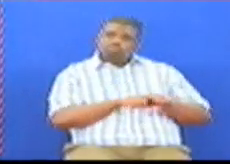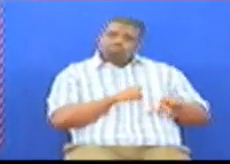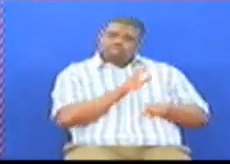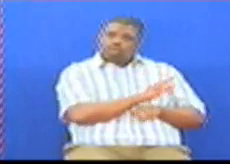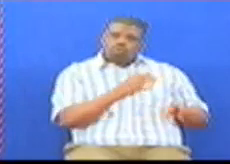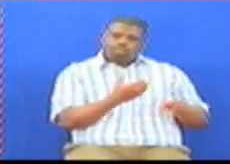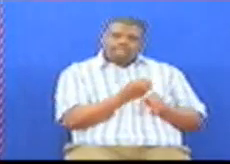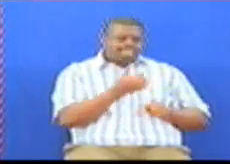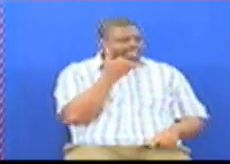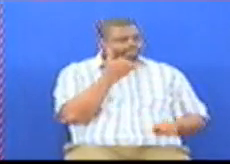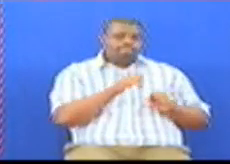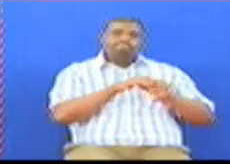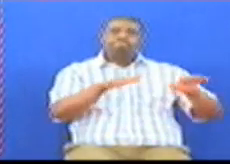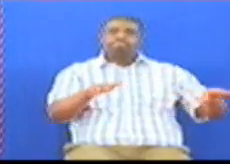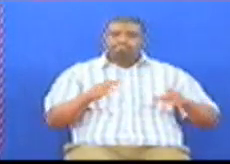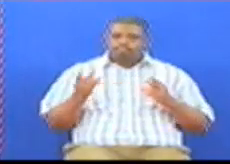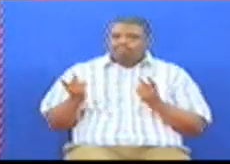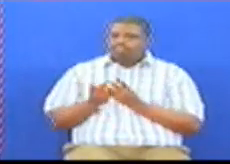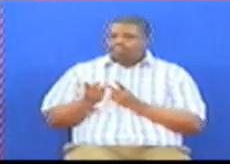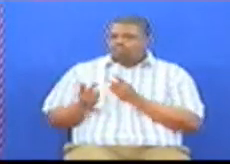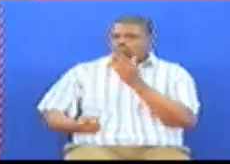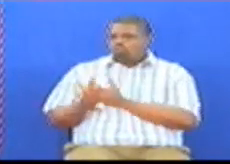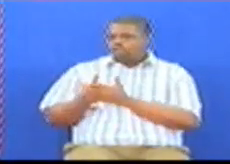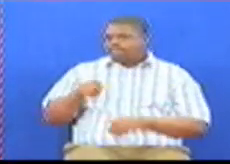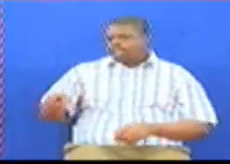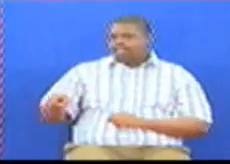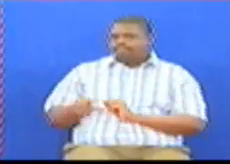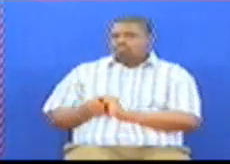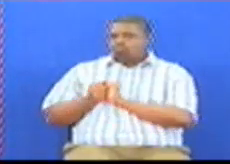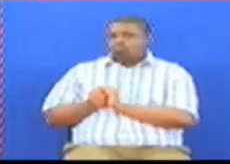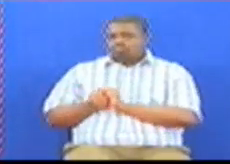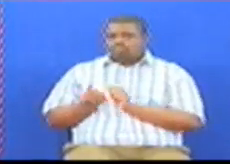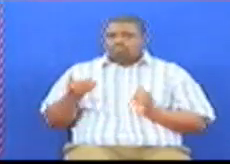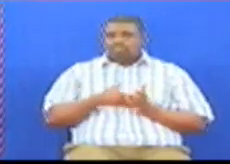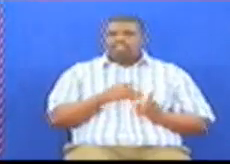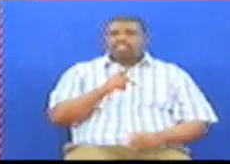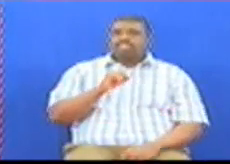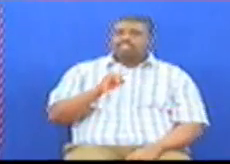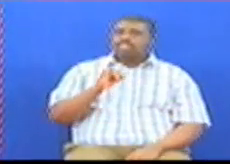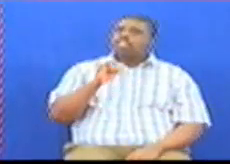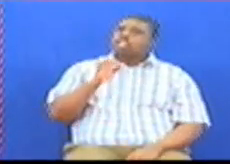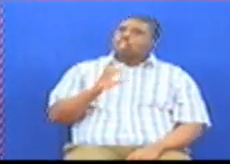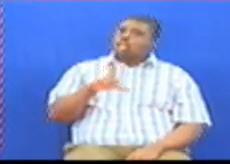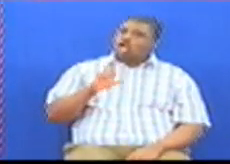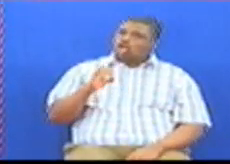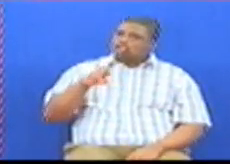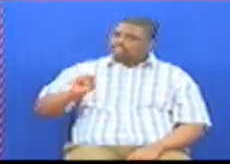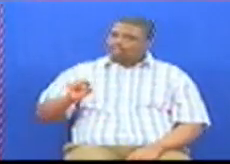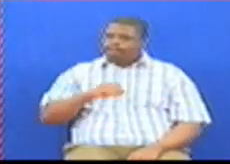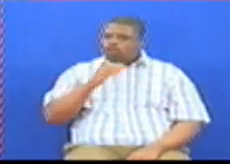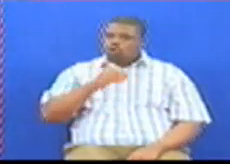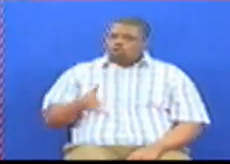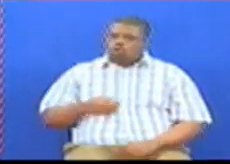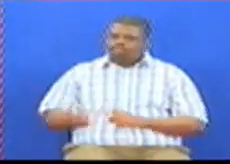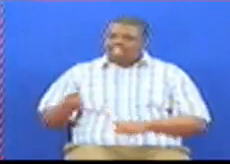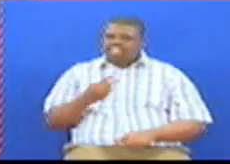tupate mtandao wa simu. Lakini pia kutoka pale Mikumi kuelekea Kilosa ni kilomita 78, kutoka Mikumi kwenda Morogoro ni kilomita